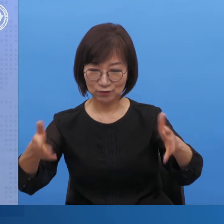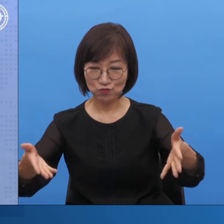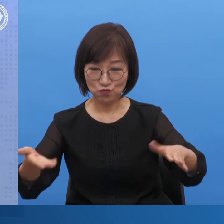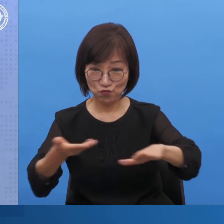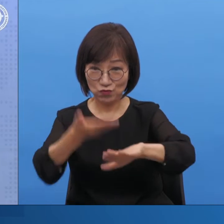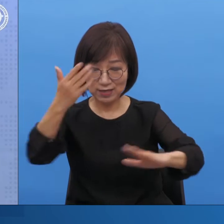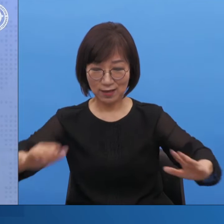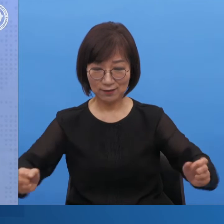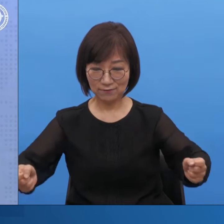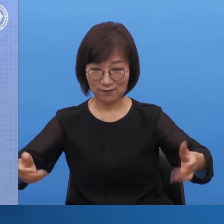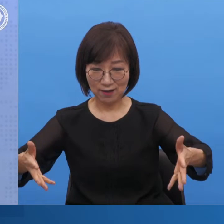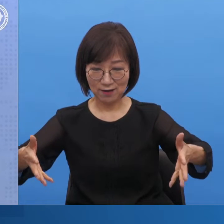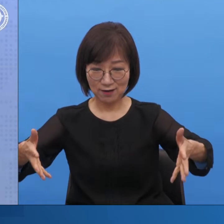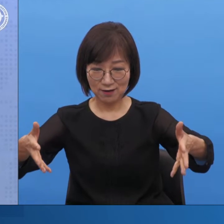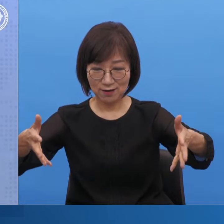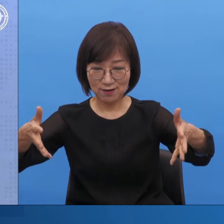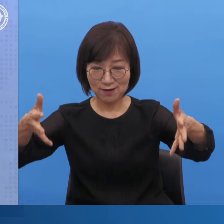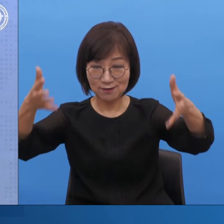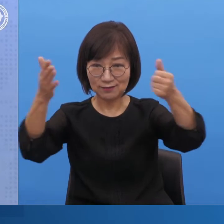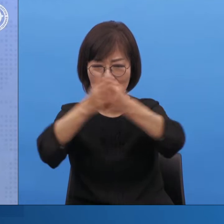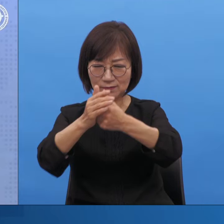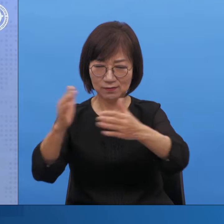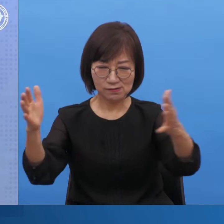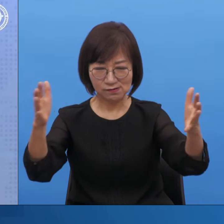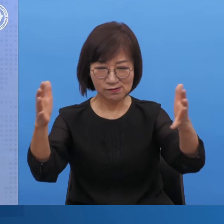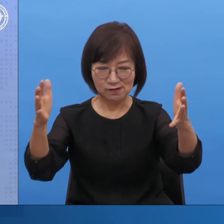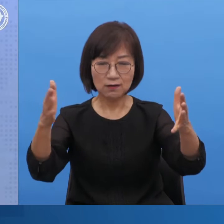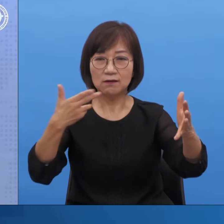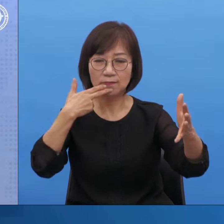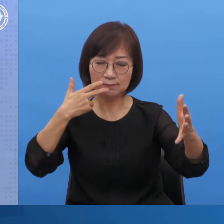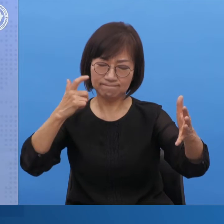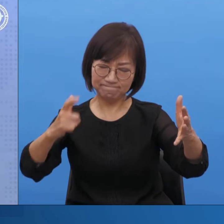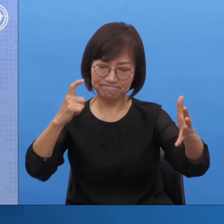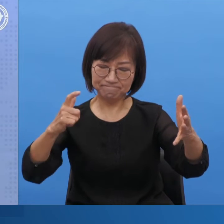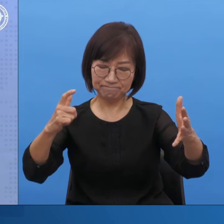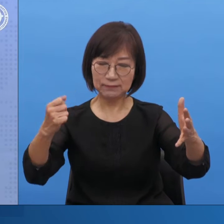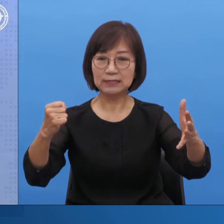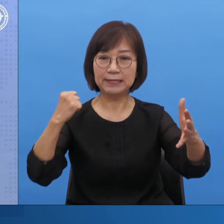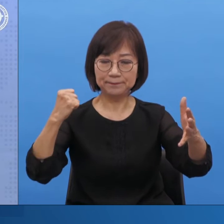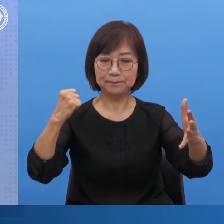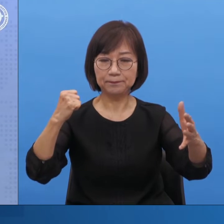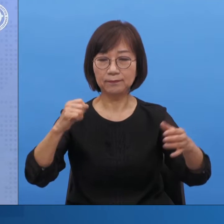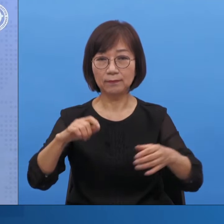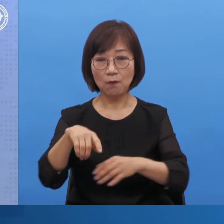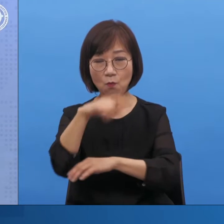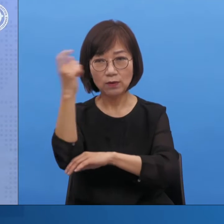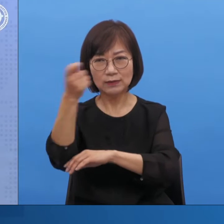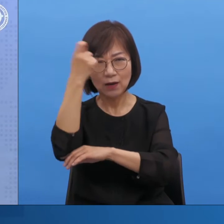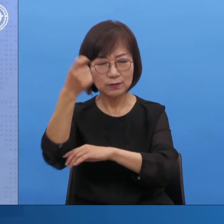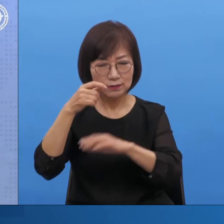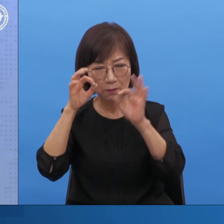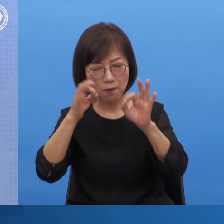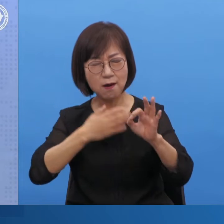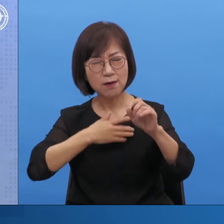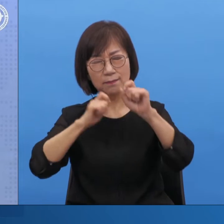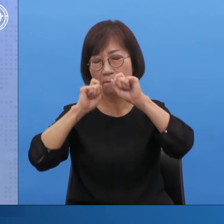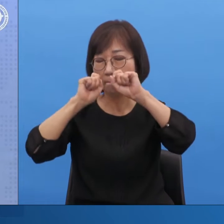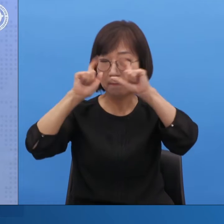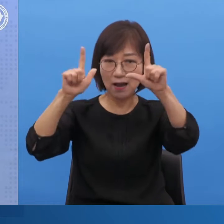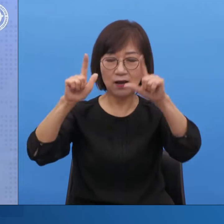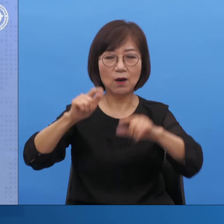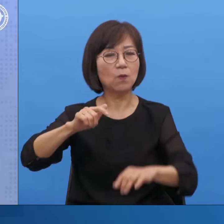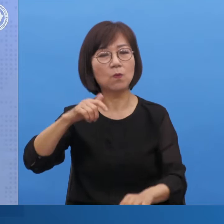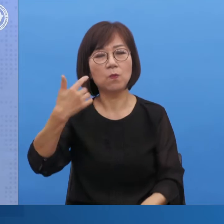that foundation, that firm foundation of Jesus Christ, it's hard for that building to collapse. 다윗이 그걸 본 거예요. And David saw that. 그래서 대단하죠. Isn't